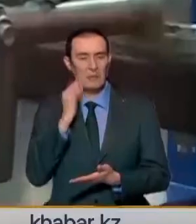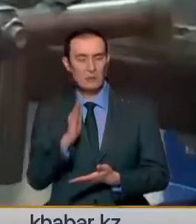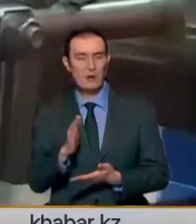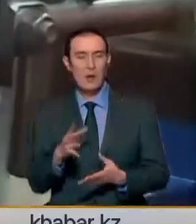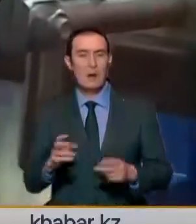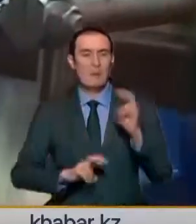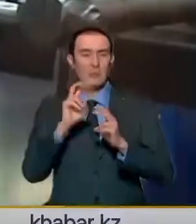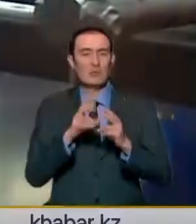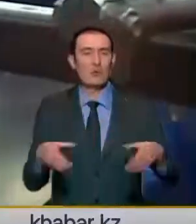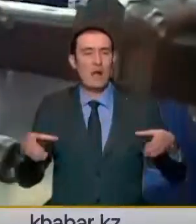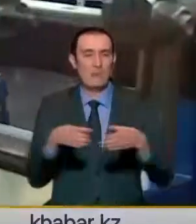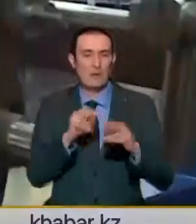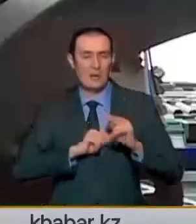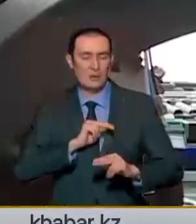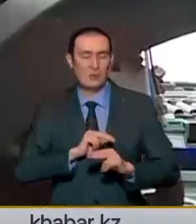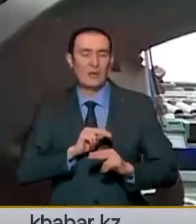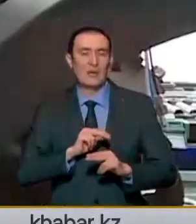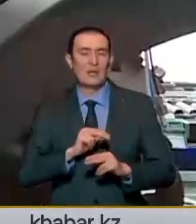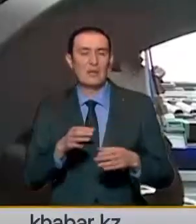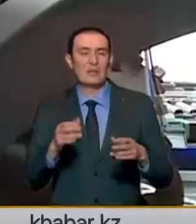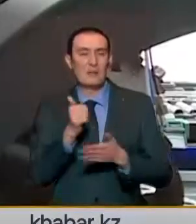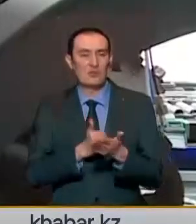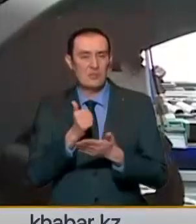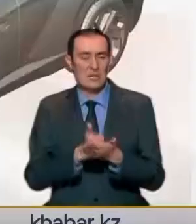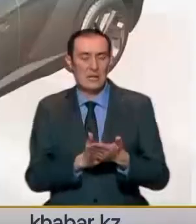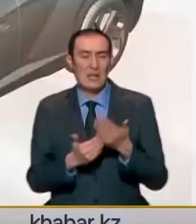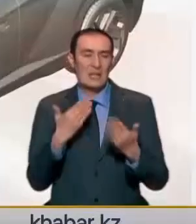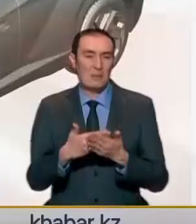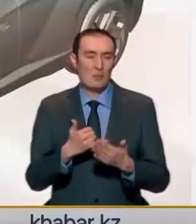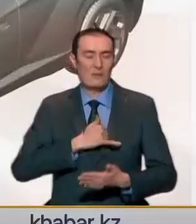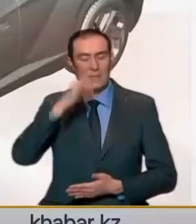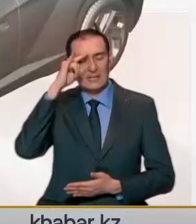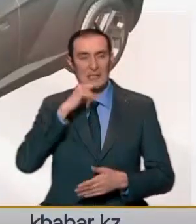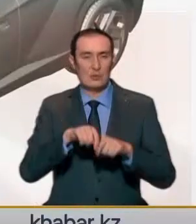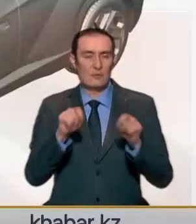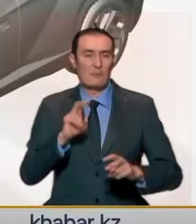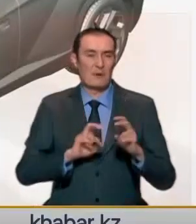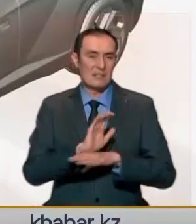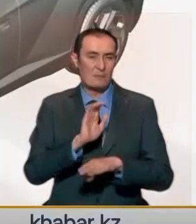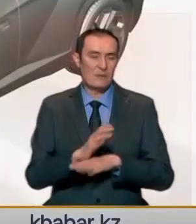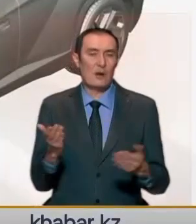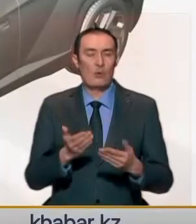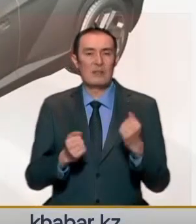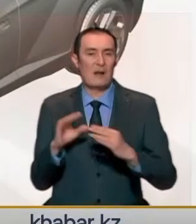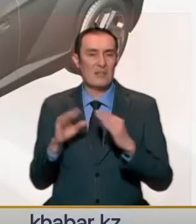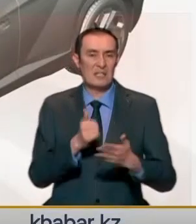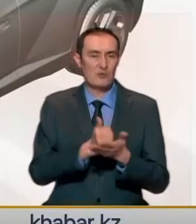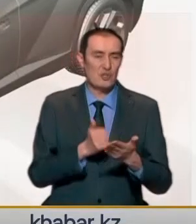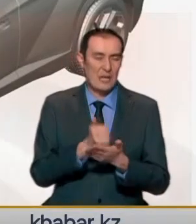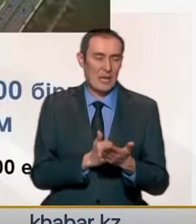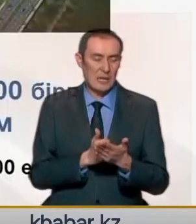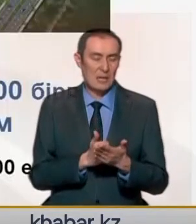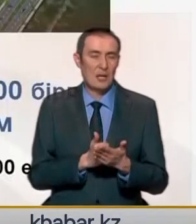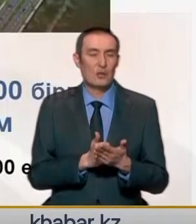промышленную кооперацию между производителями транспортных средств и автокомпонентов. Если в Казахстане уже создано производство какого-нибудь автокомпонента,